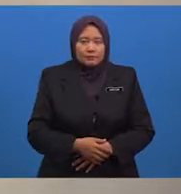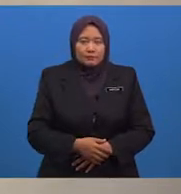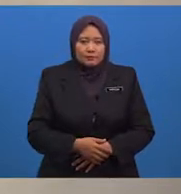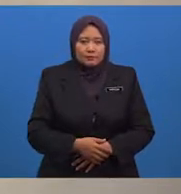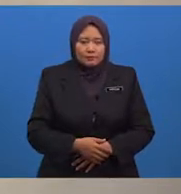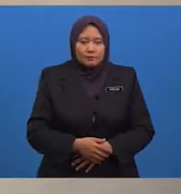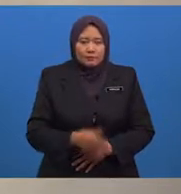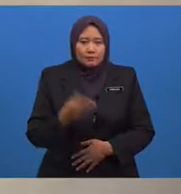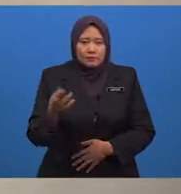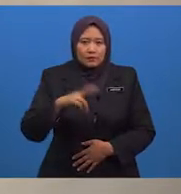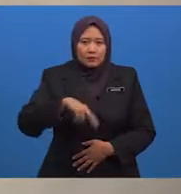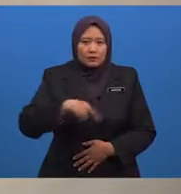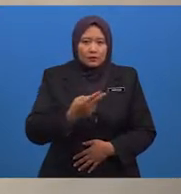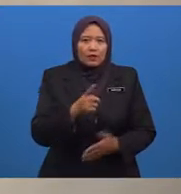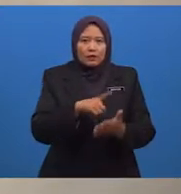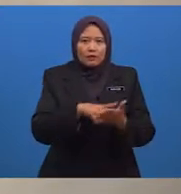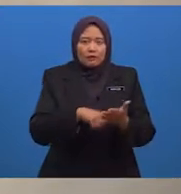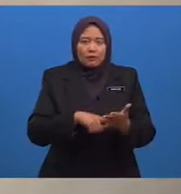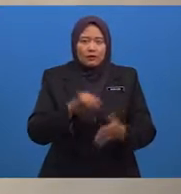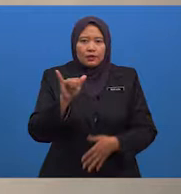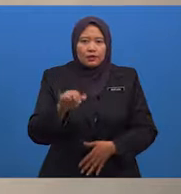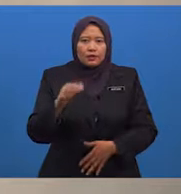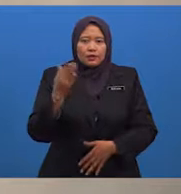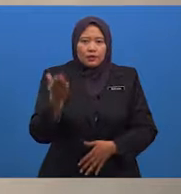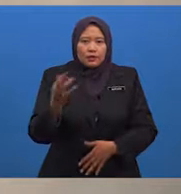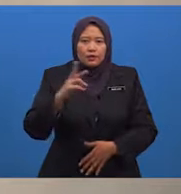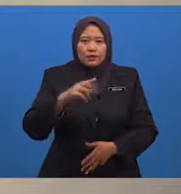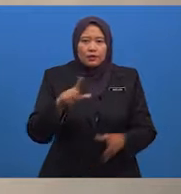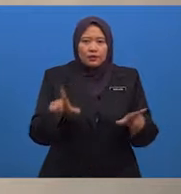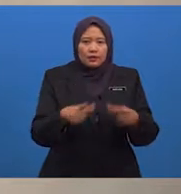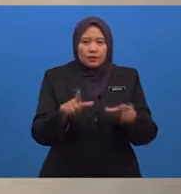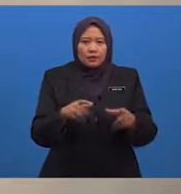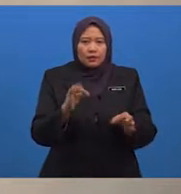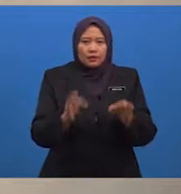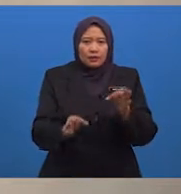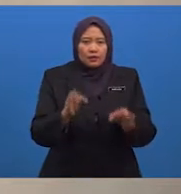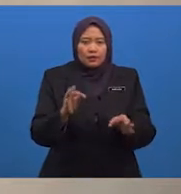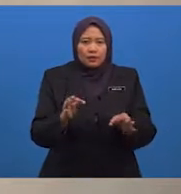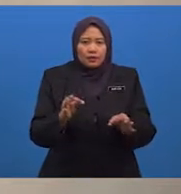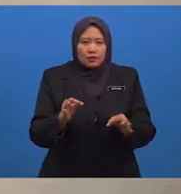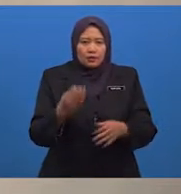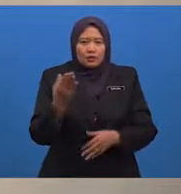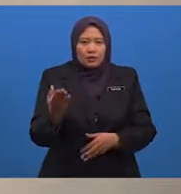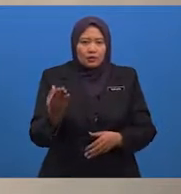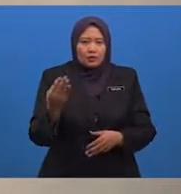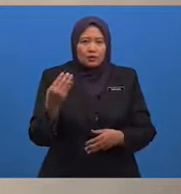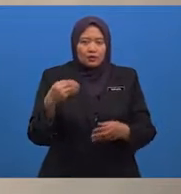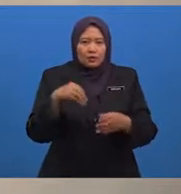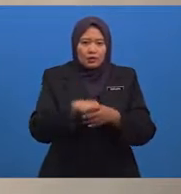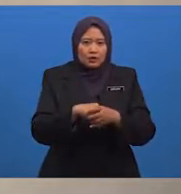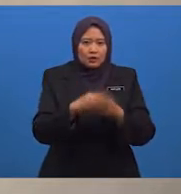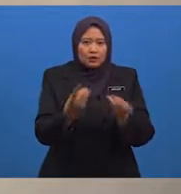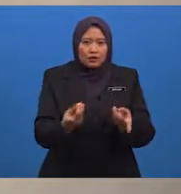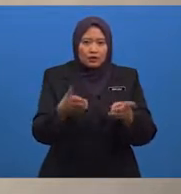pendapat anda, apakah yang akan anda lakukan jika anda berada dalam